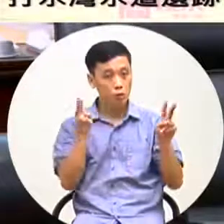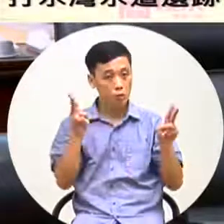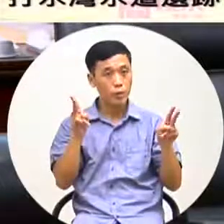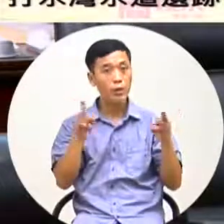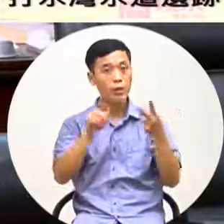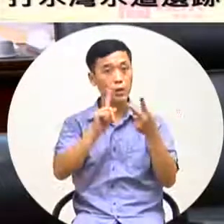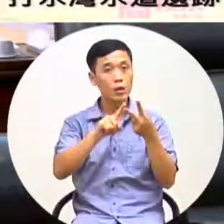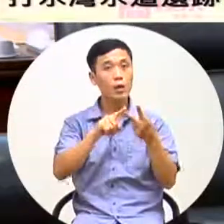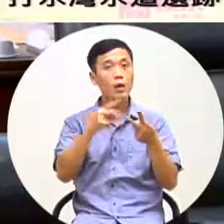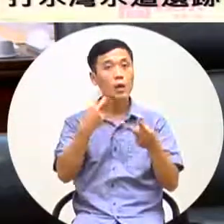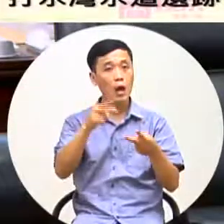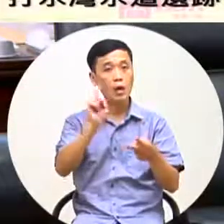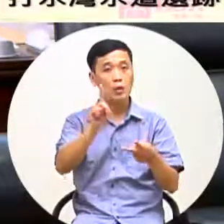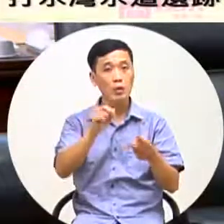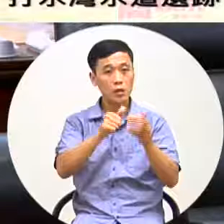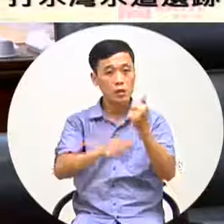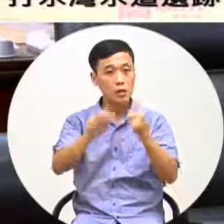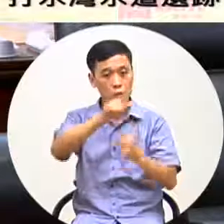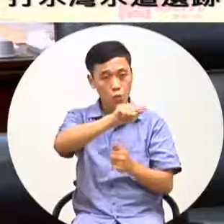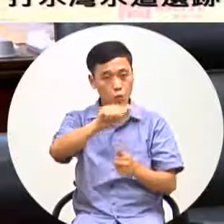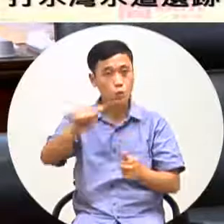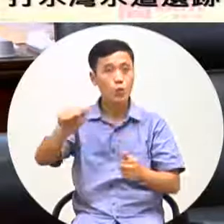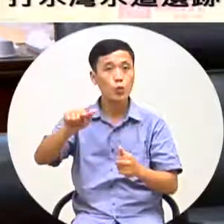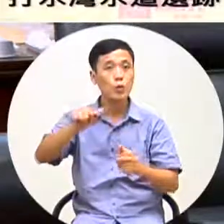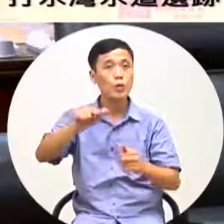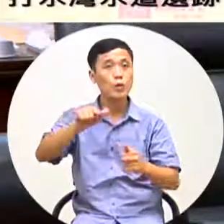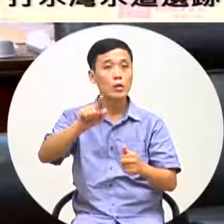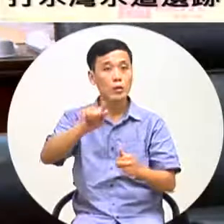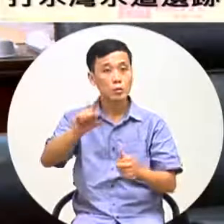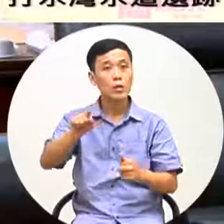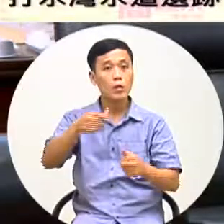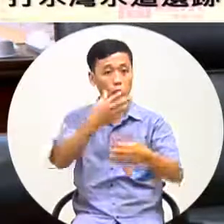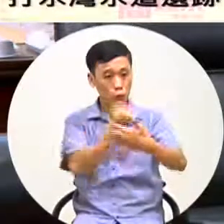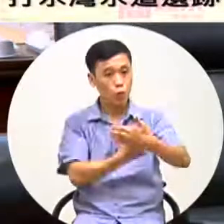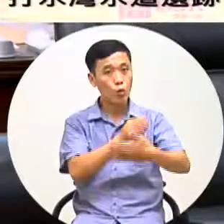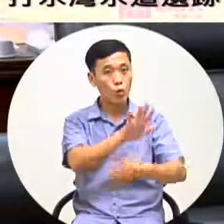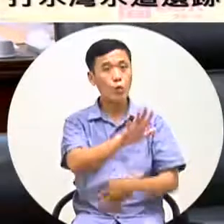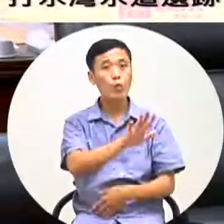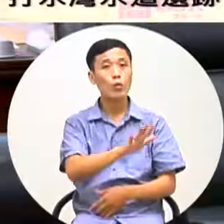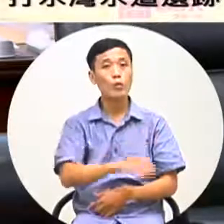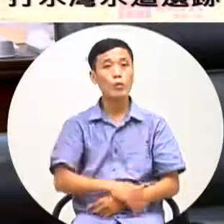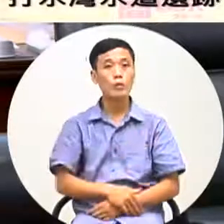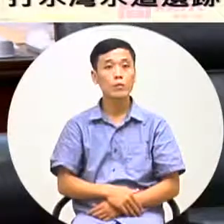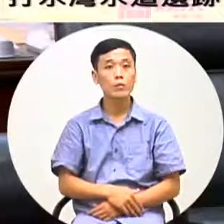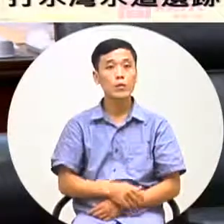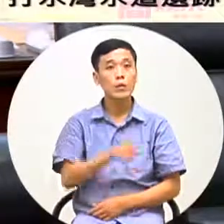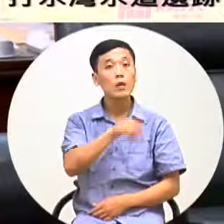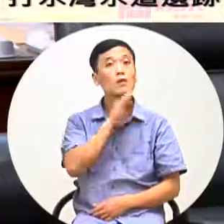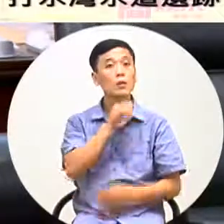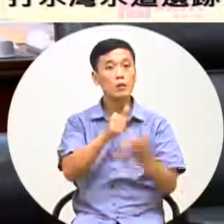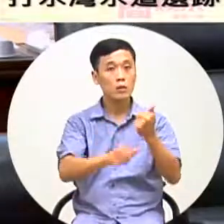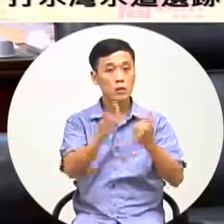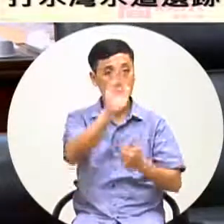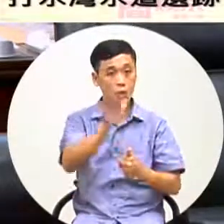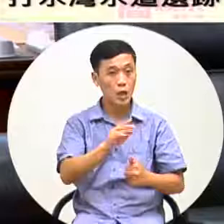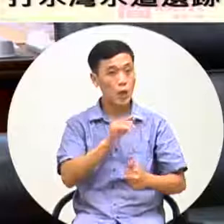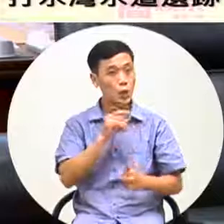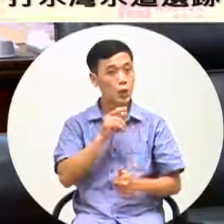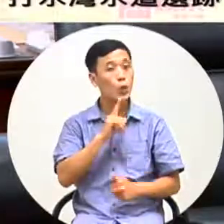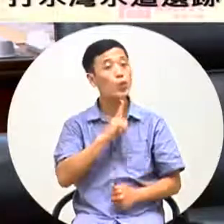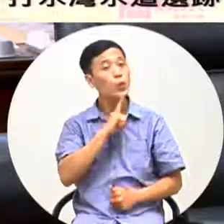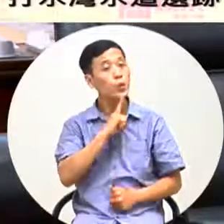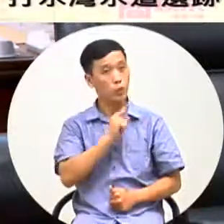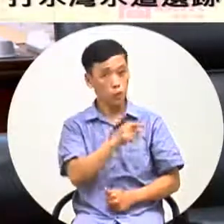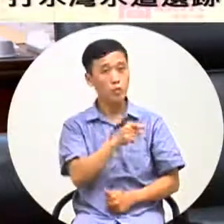还青蛙都在那边，所以等于说这边是一个生态蛮丰富的地方。那有水的地方，